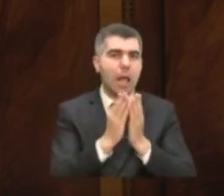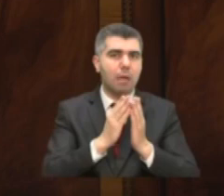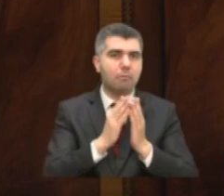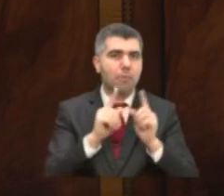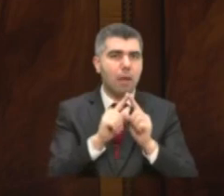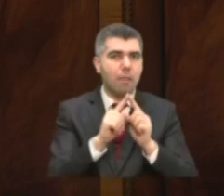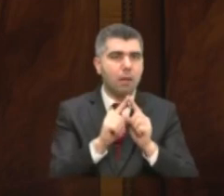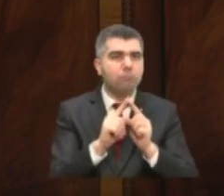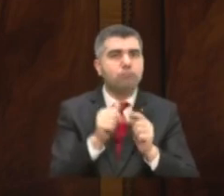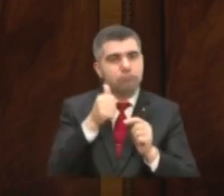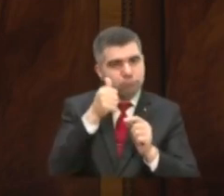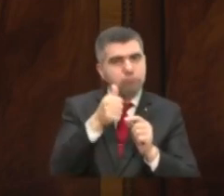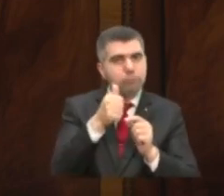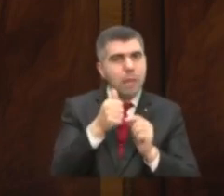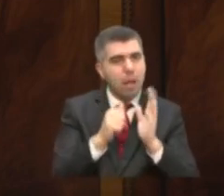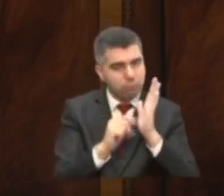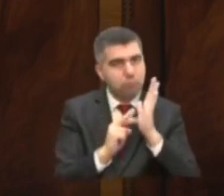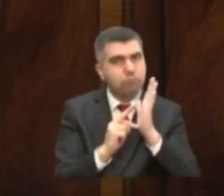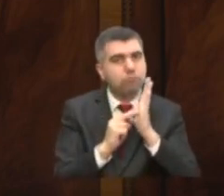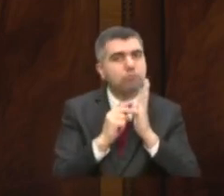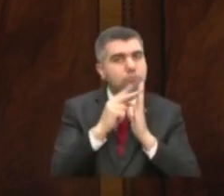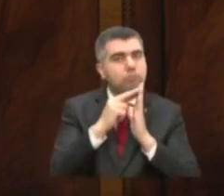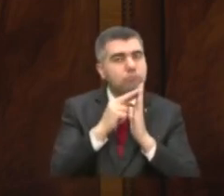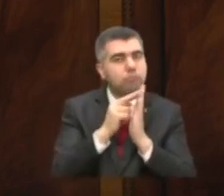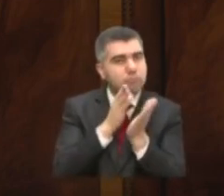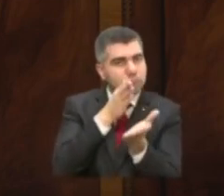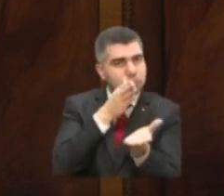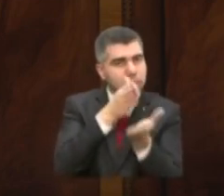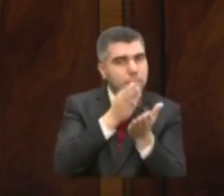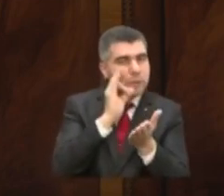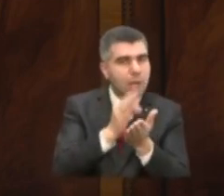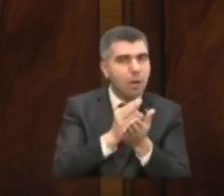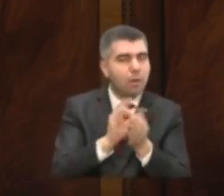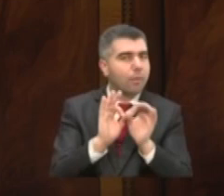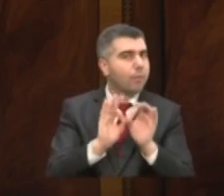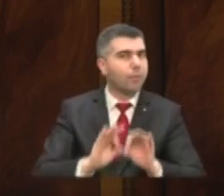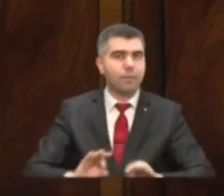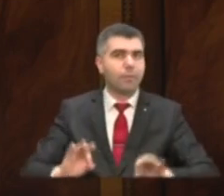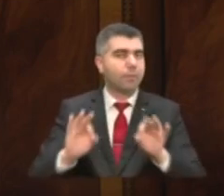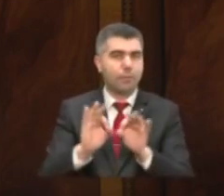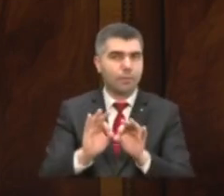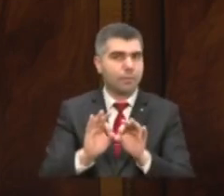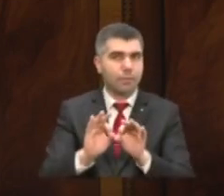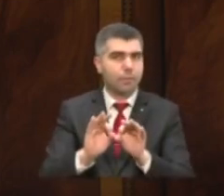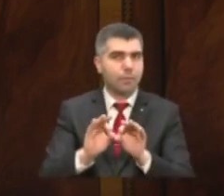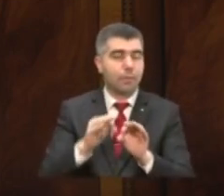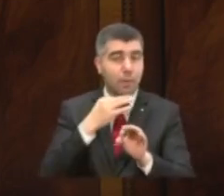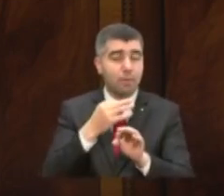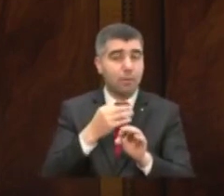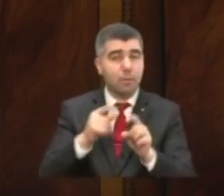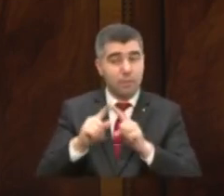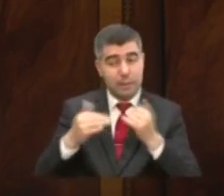عافيته ويسير في الاتجاه الصحيح، ناهيك عن أن المعارف ومتطلبات